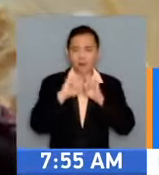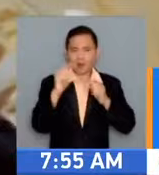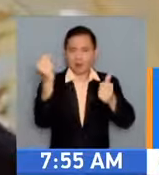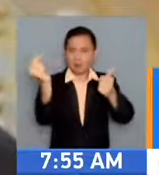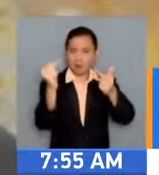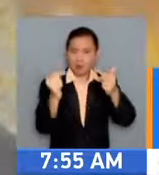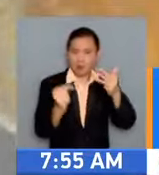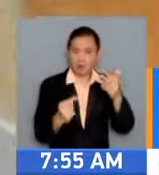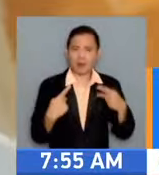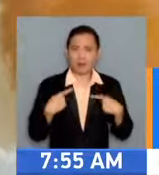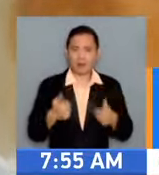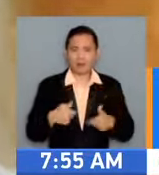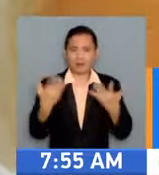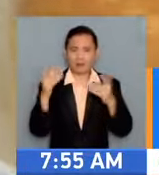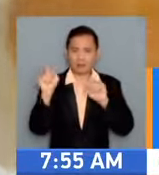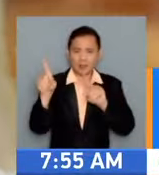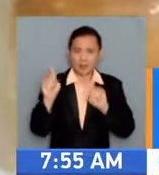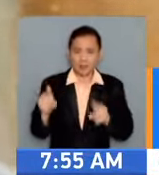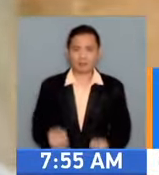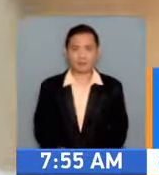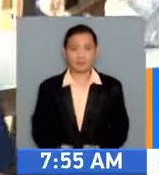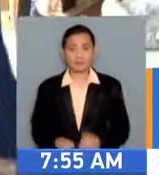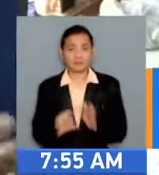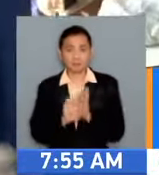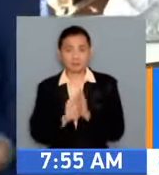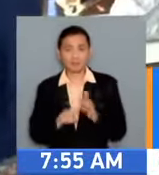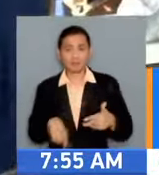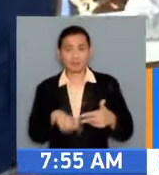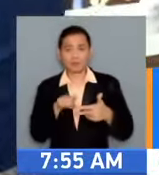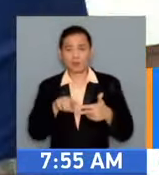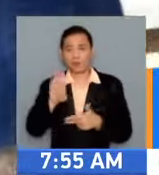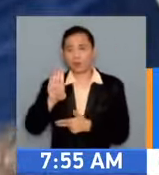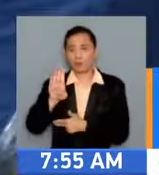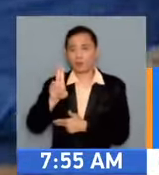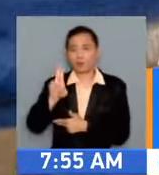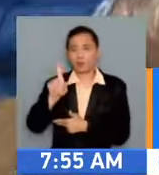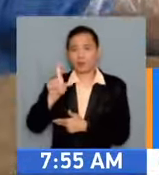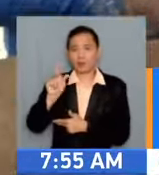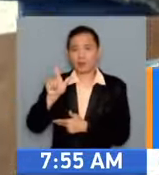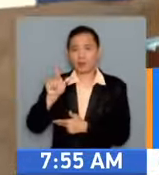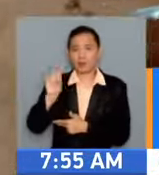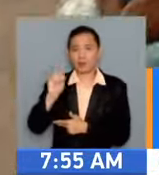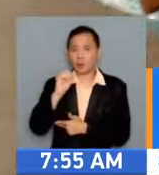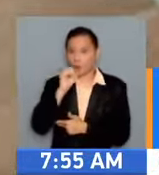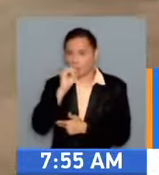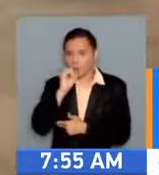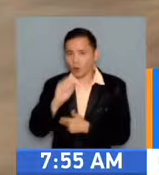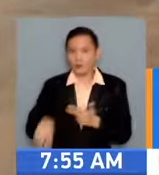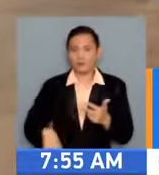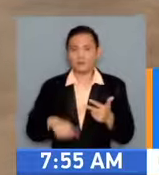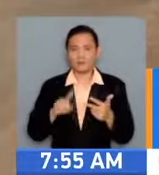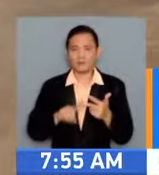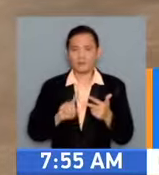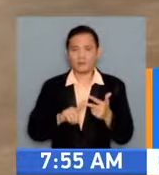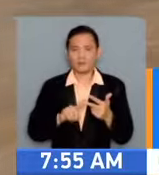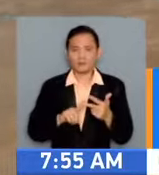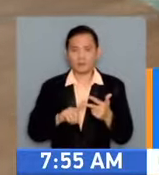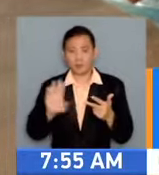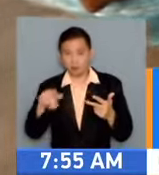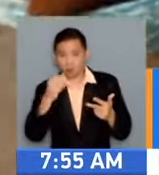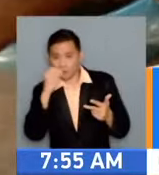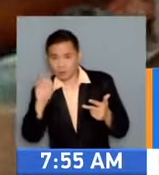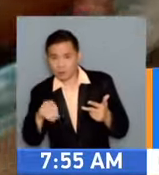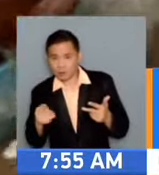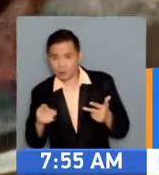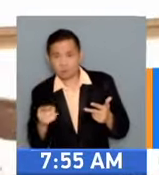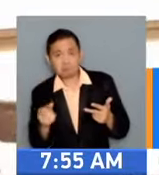po. Kasi meron tayo ditong Bulalo. Pares Bulalo. Pares Bulalo. Eh, si sir, yun yung order sakto. Sir, kamusta po yung Pares Bulalo